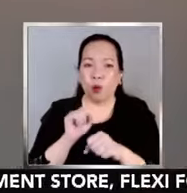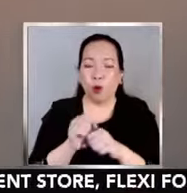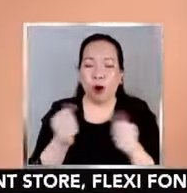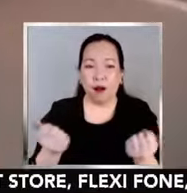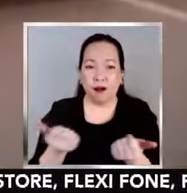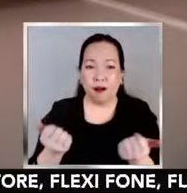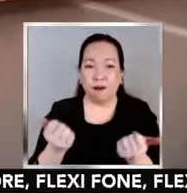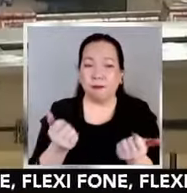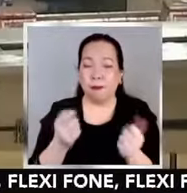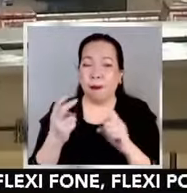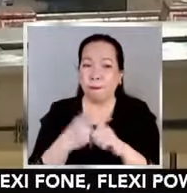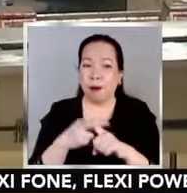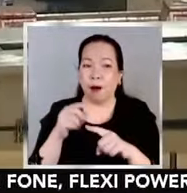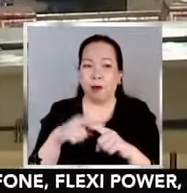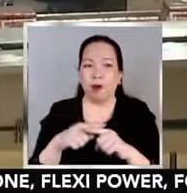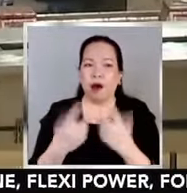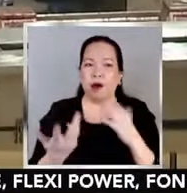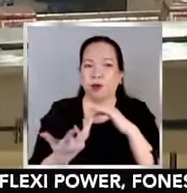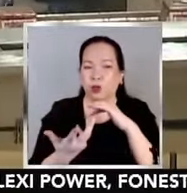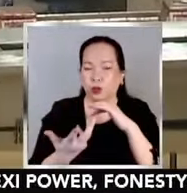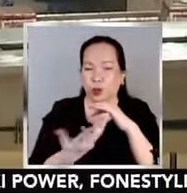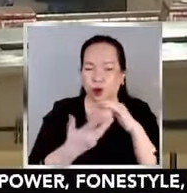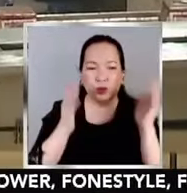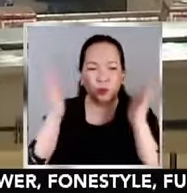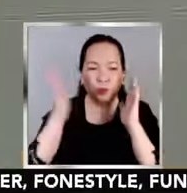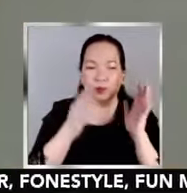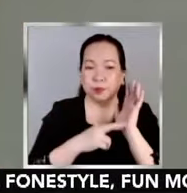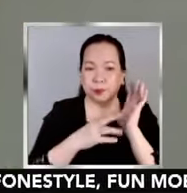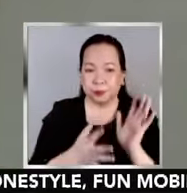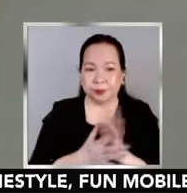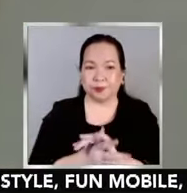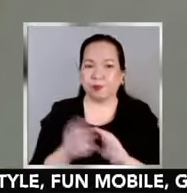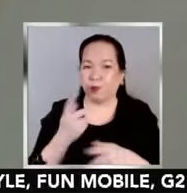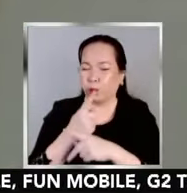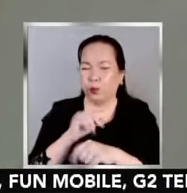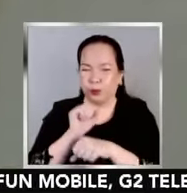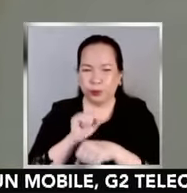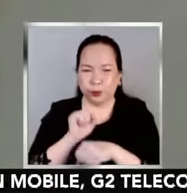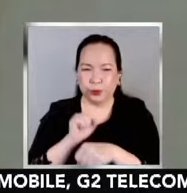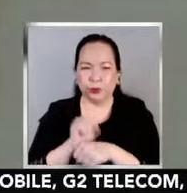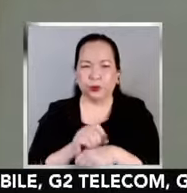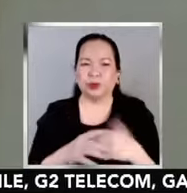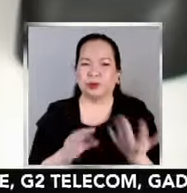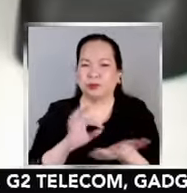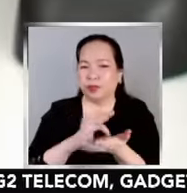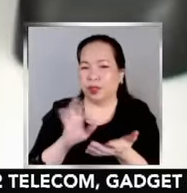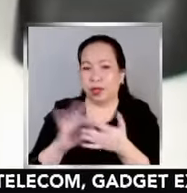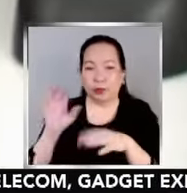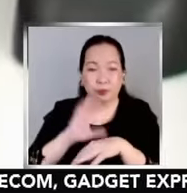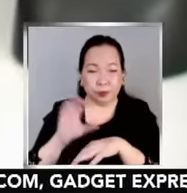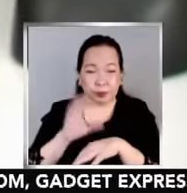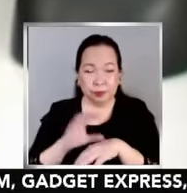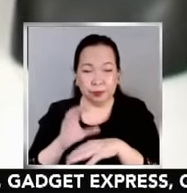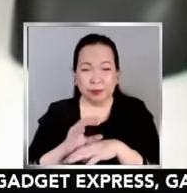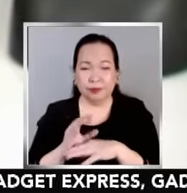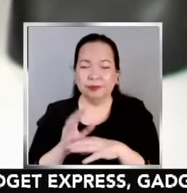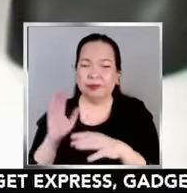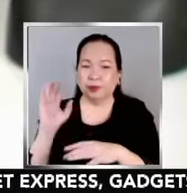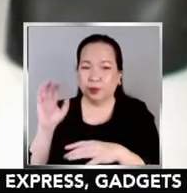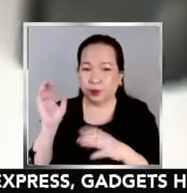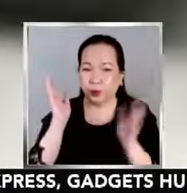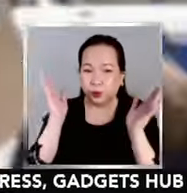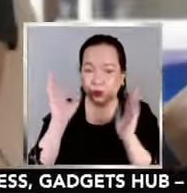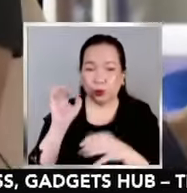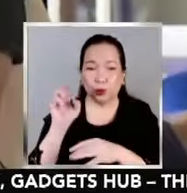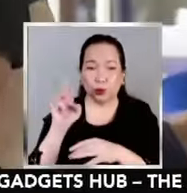service representatives, production workers o operators, financial consultants, service crew, sales agents o sales